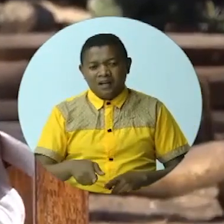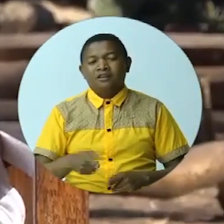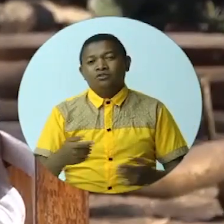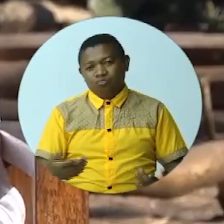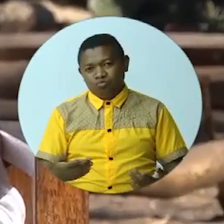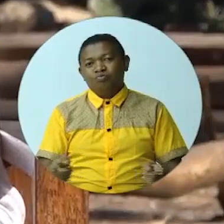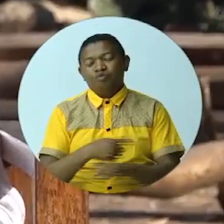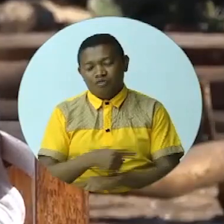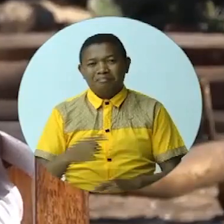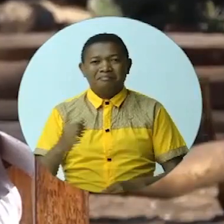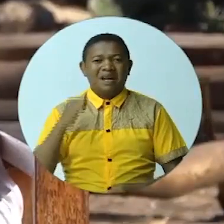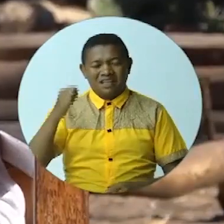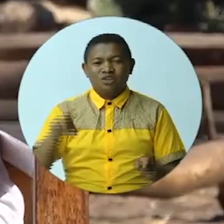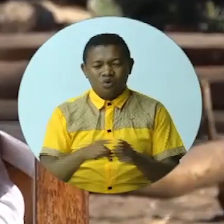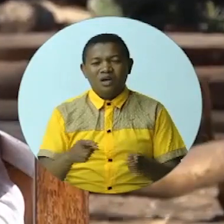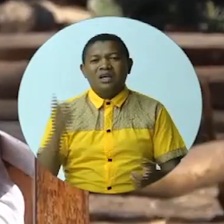atiatsiny zany